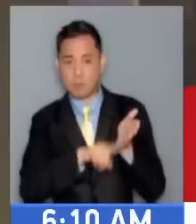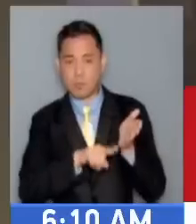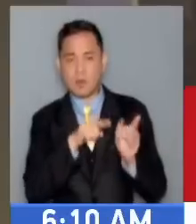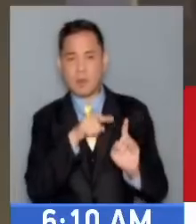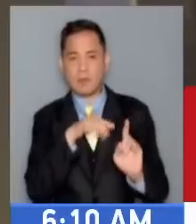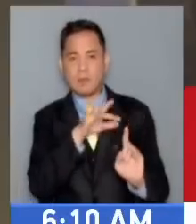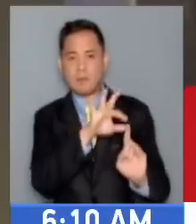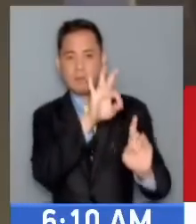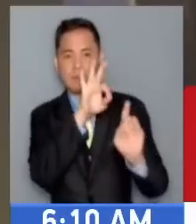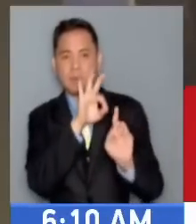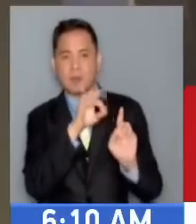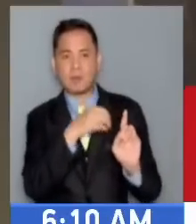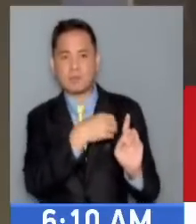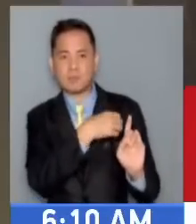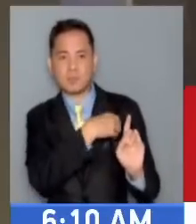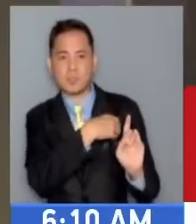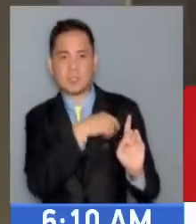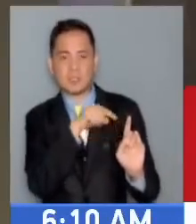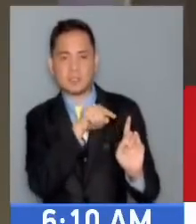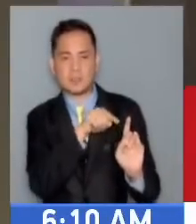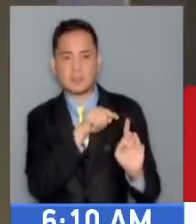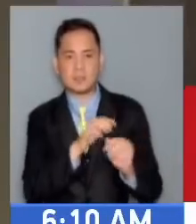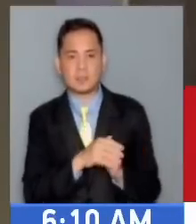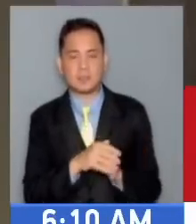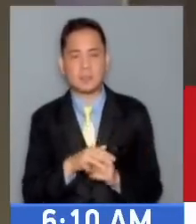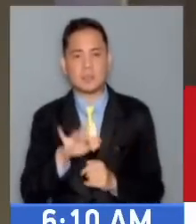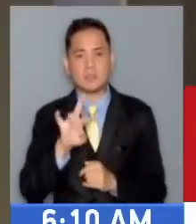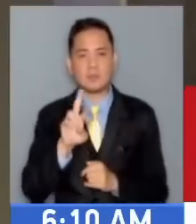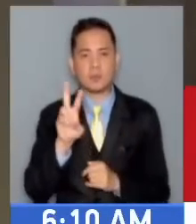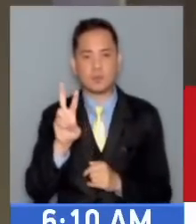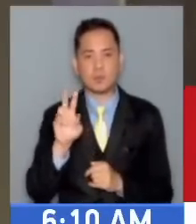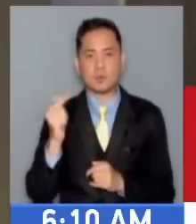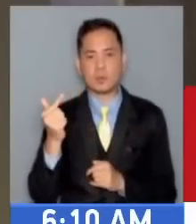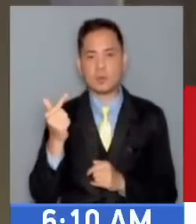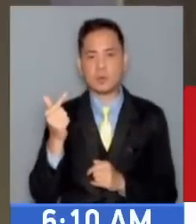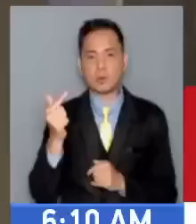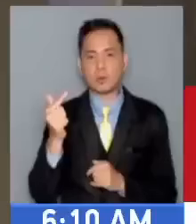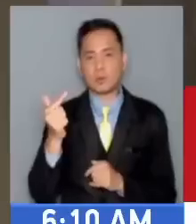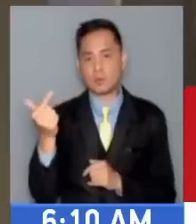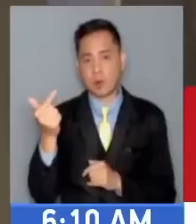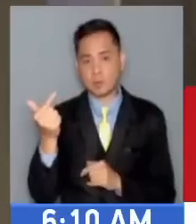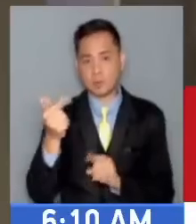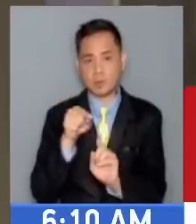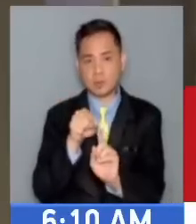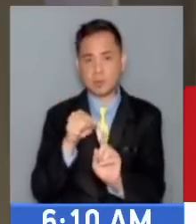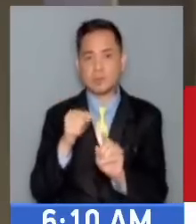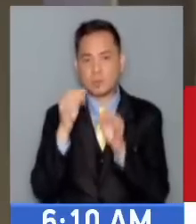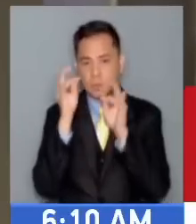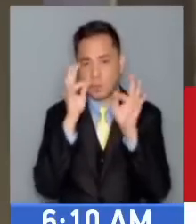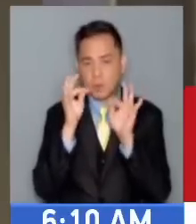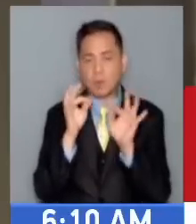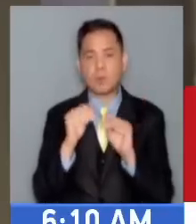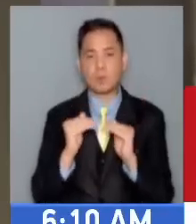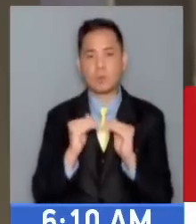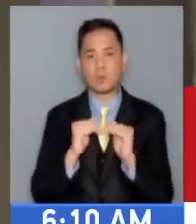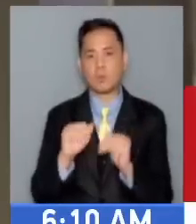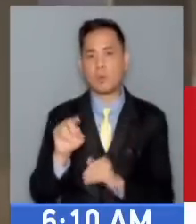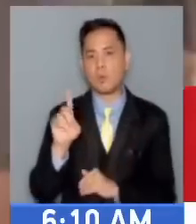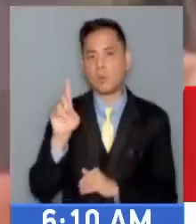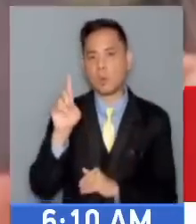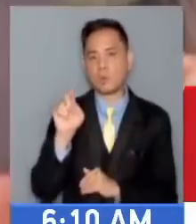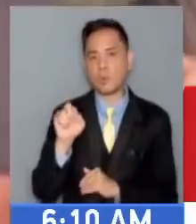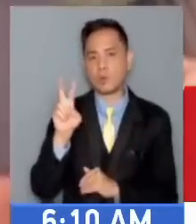operation ang mahigit 72 grams ng Shabu na nagkakahalaga ng 1.2 million pesos sa Barangay Bunawan, Davao